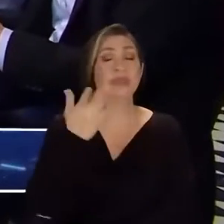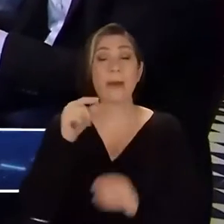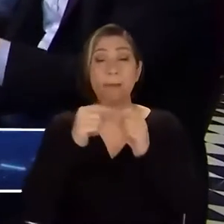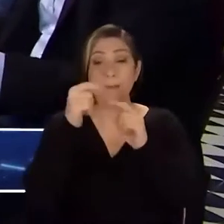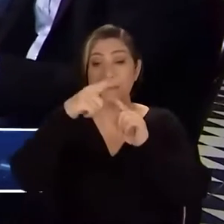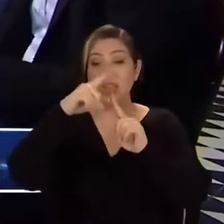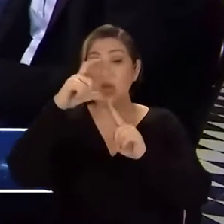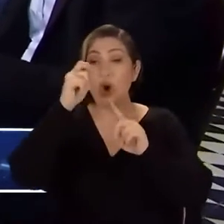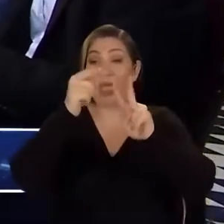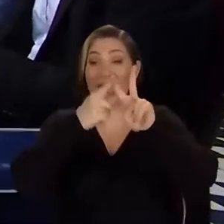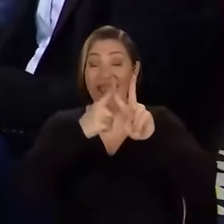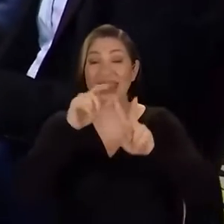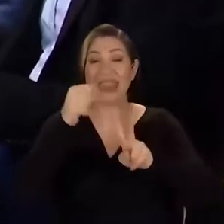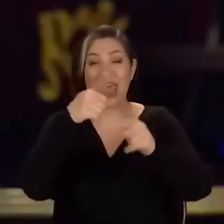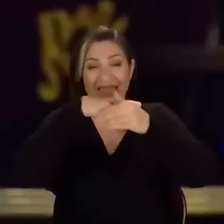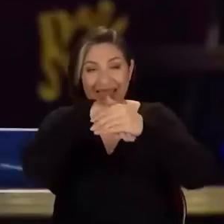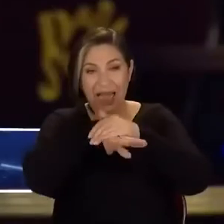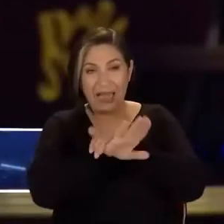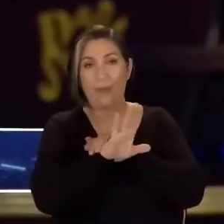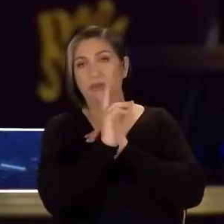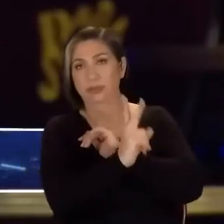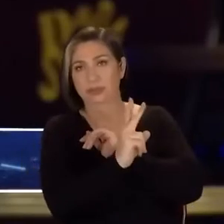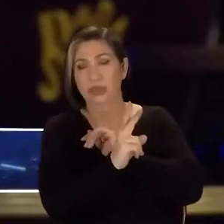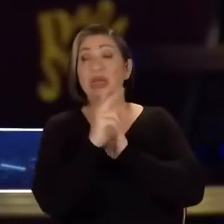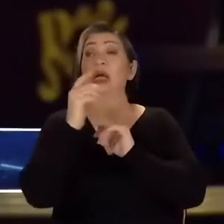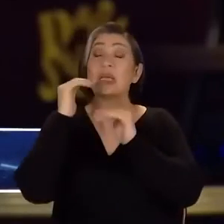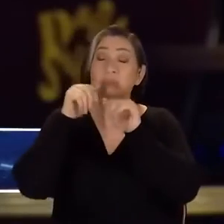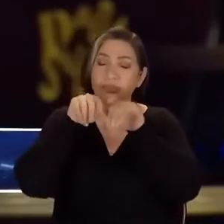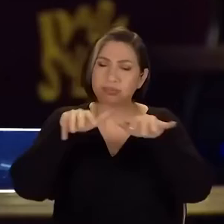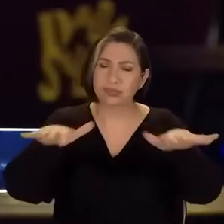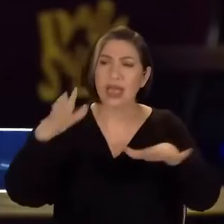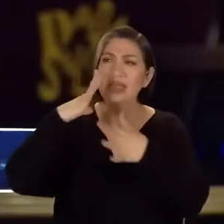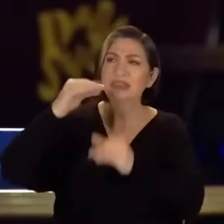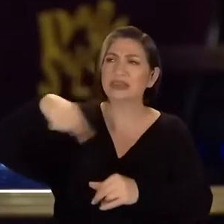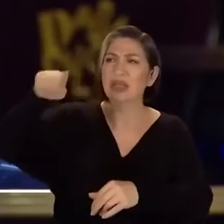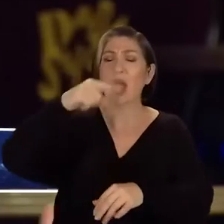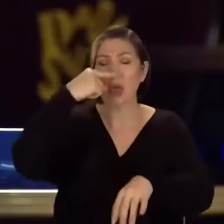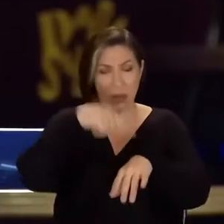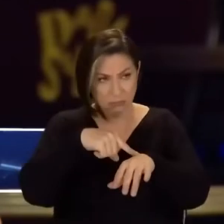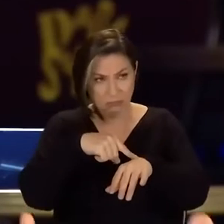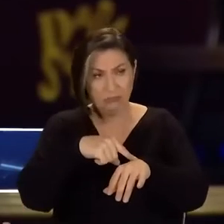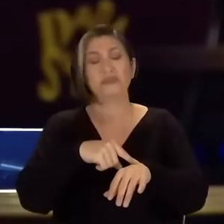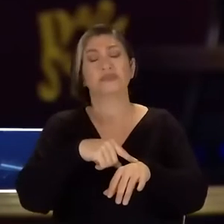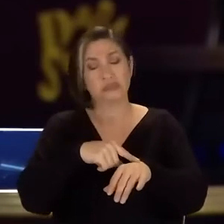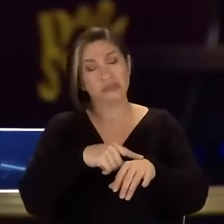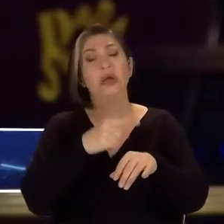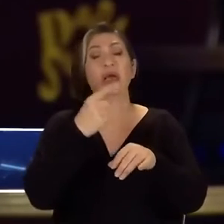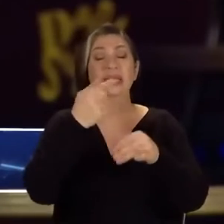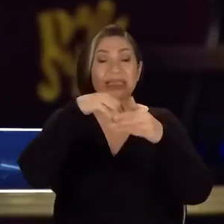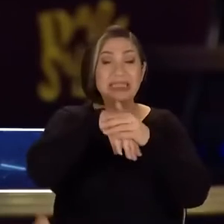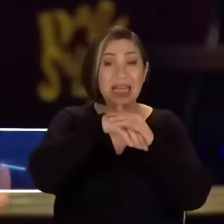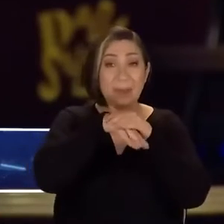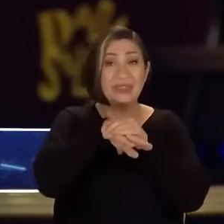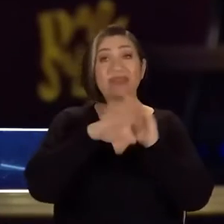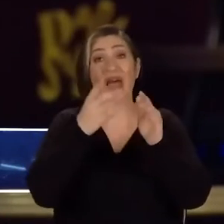Bitcoin'in bir değer saklama aracı olarak yayılması, insanların buna inanması, varlıklarının bir kısmını oraya saklaması veya park etmesi